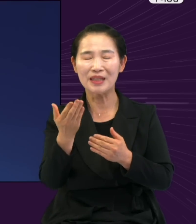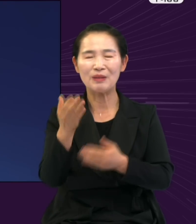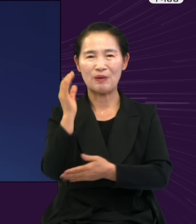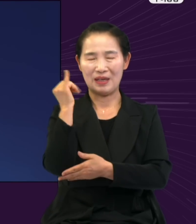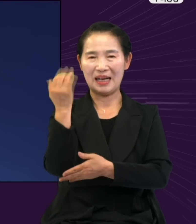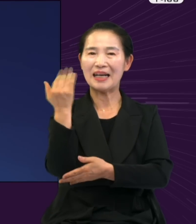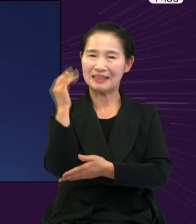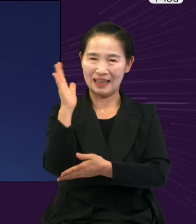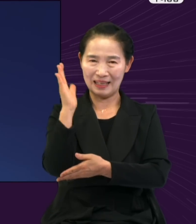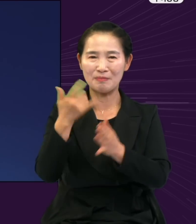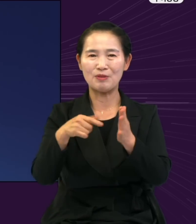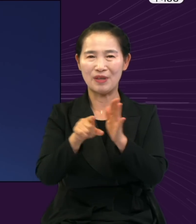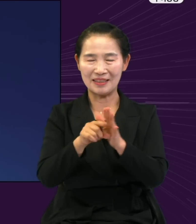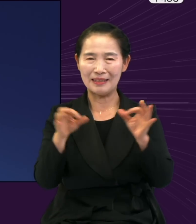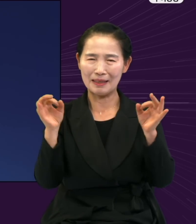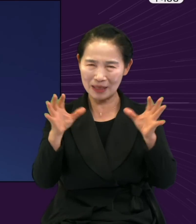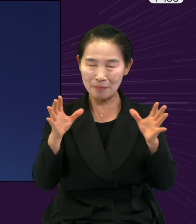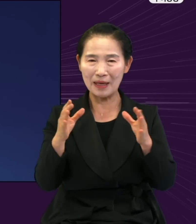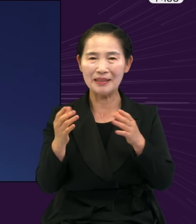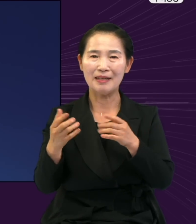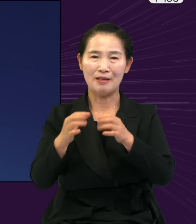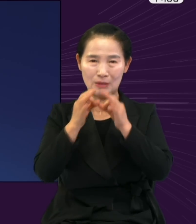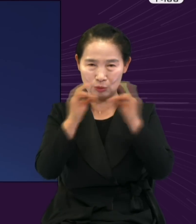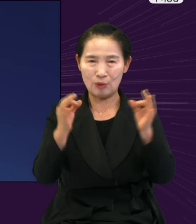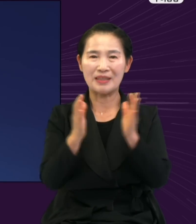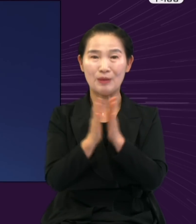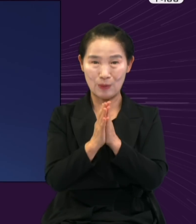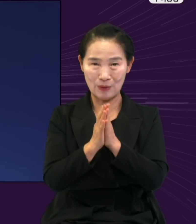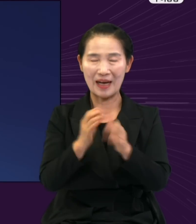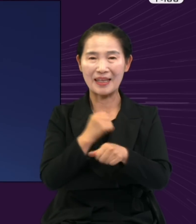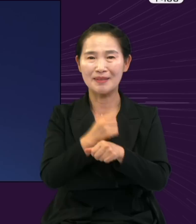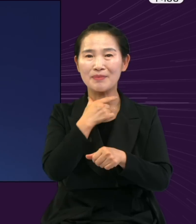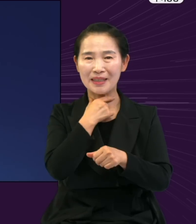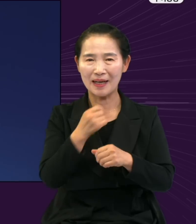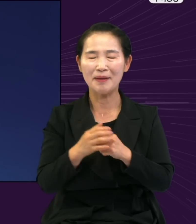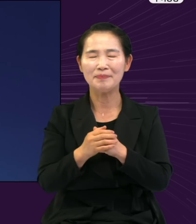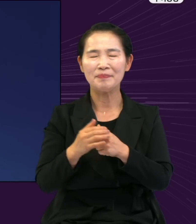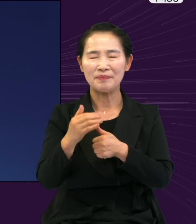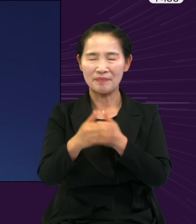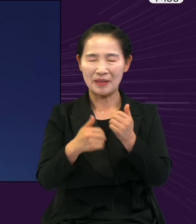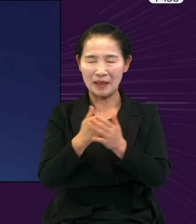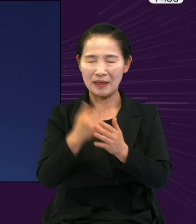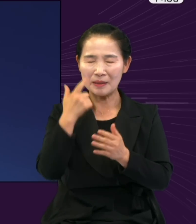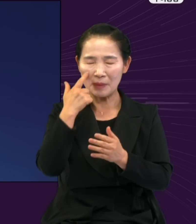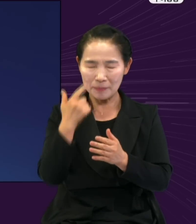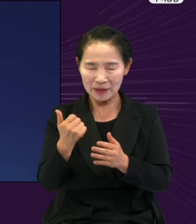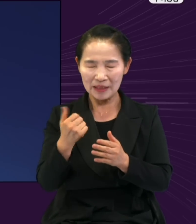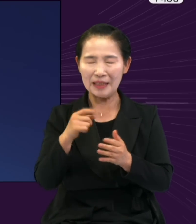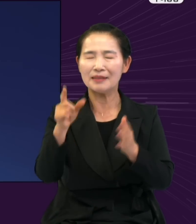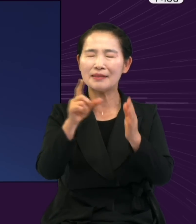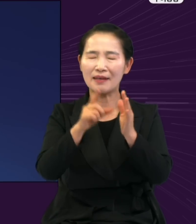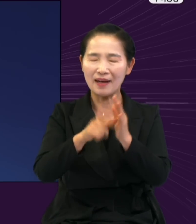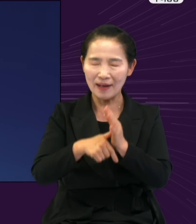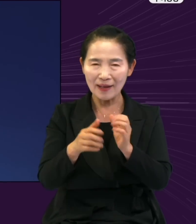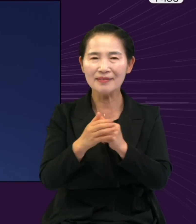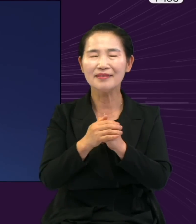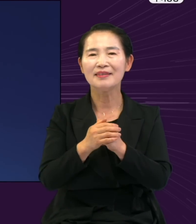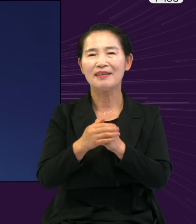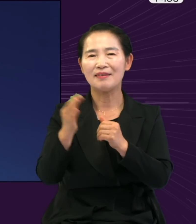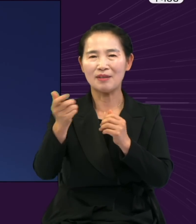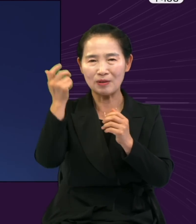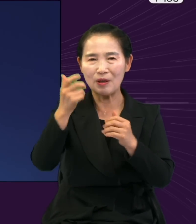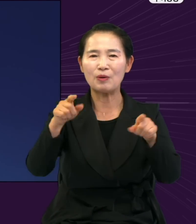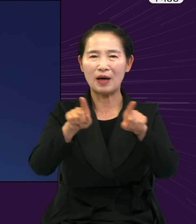좋겠습니다. 기도하시겠습니다. 사랑하는 하나님 아버지, 이 시간 하나님의 거룩한 사랑으로 우리 가운데 임재해 주시기